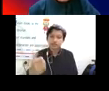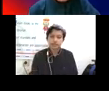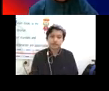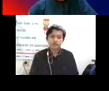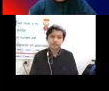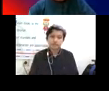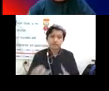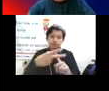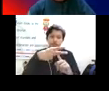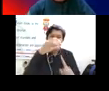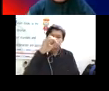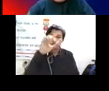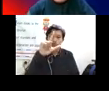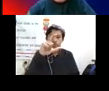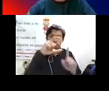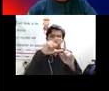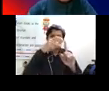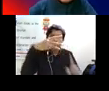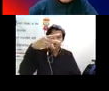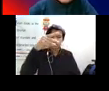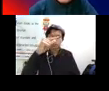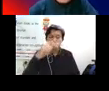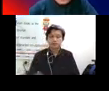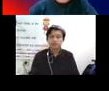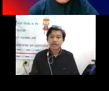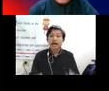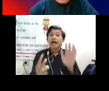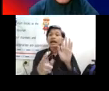nanti akan langsung masuk ke dalam